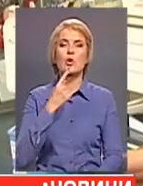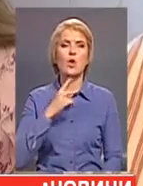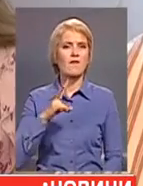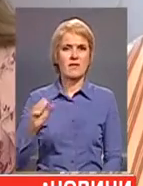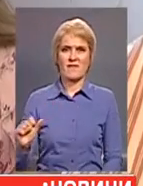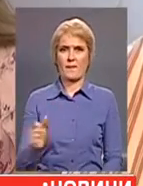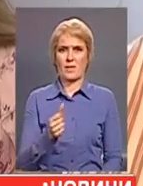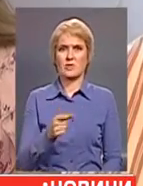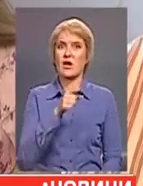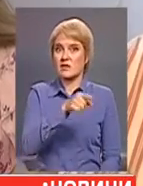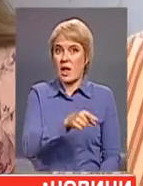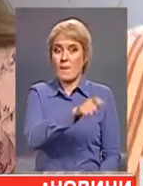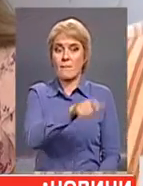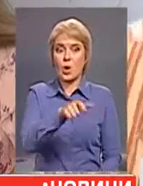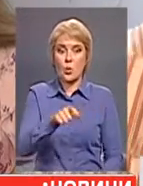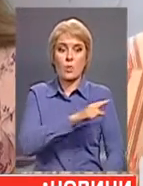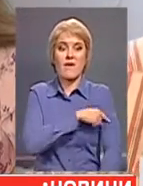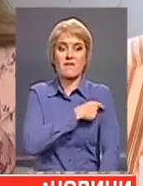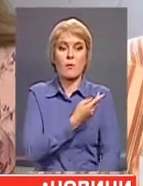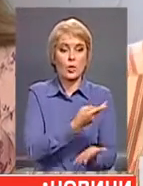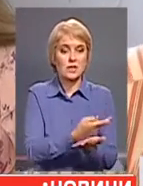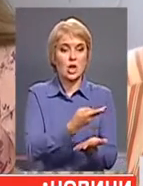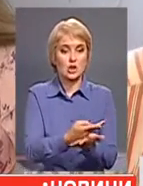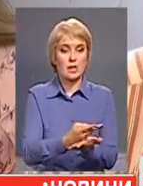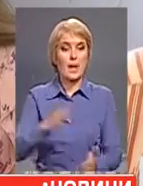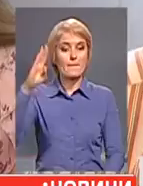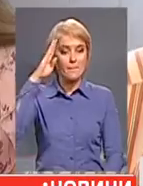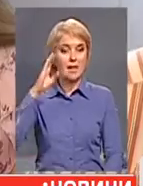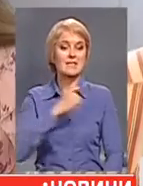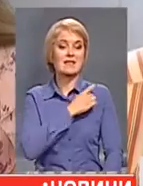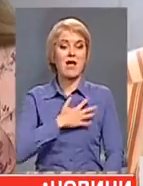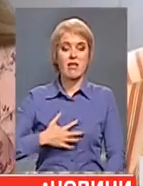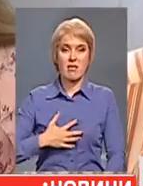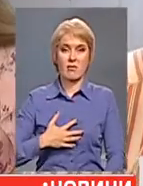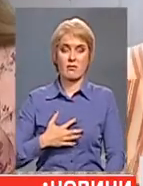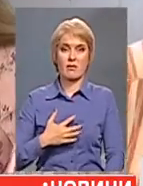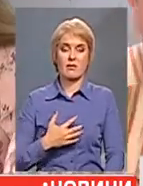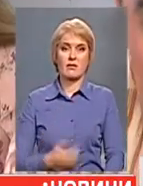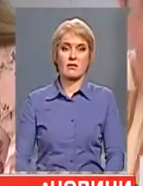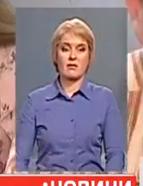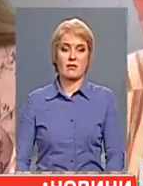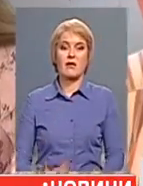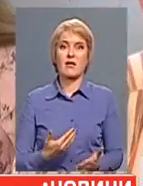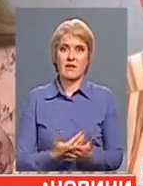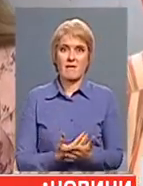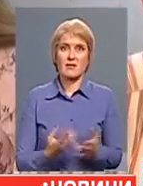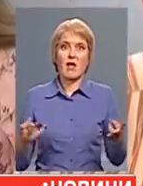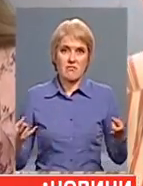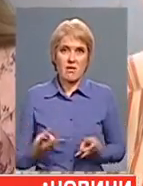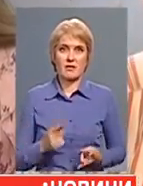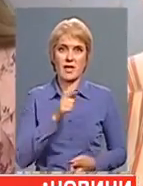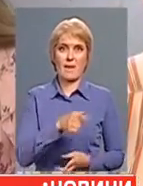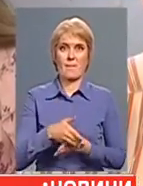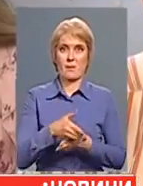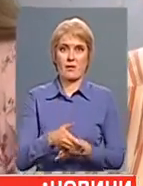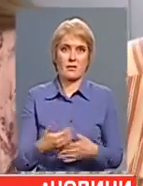вперше. Тому що там люди в лікарні лежать, парні з раненнями, серйозні. Наверное, потому что надо им помогать.